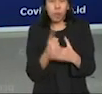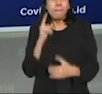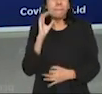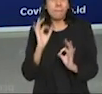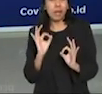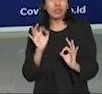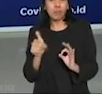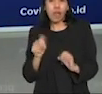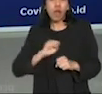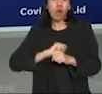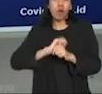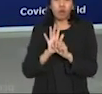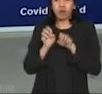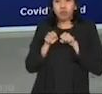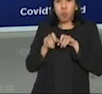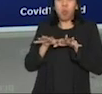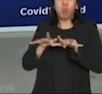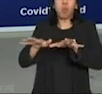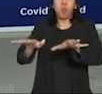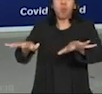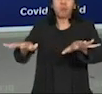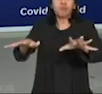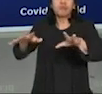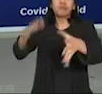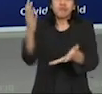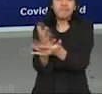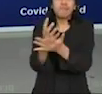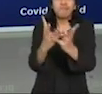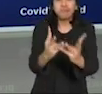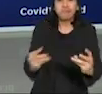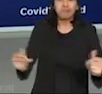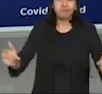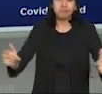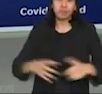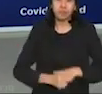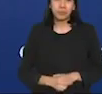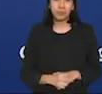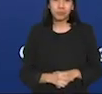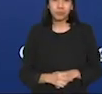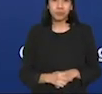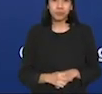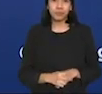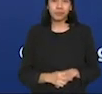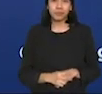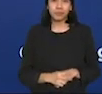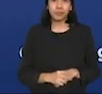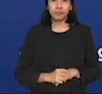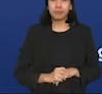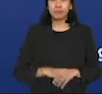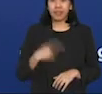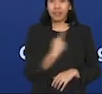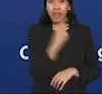sebaran dan upaya pemutusan rantai sebaran dari copy 19 karena kita pahami